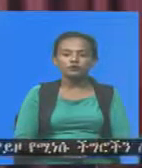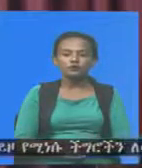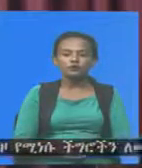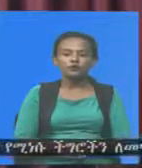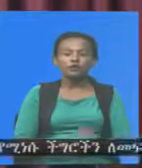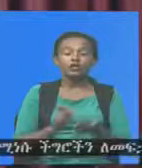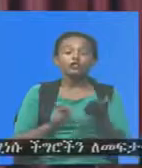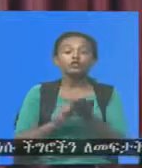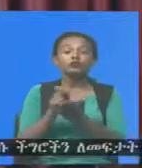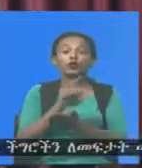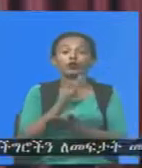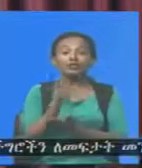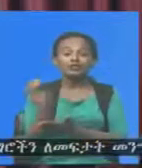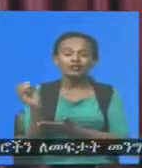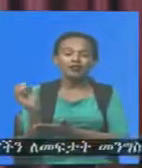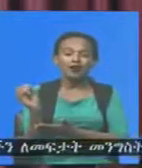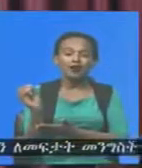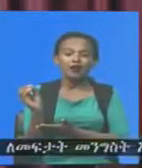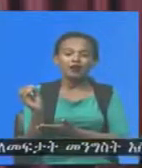የዲሞክራሲንና